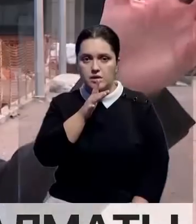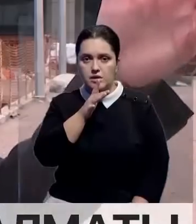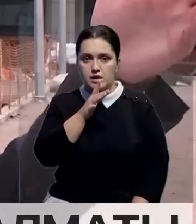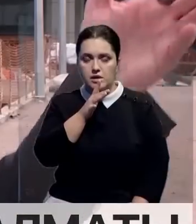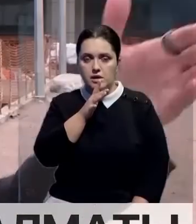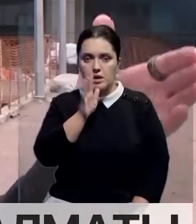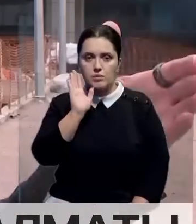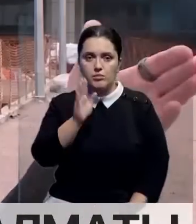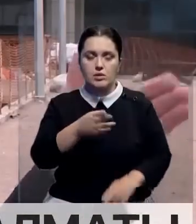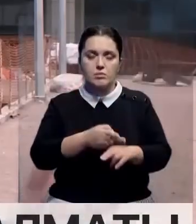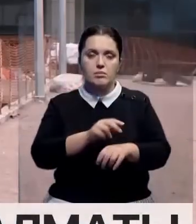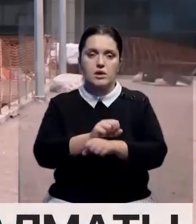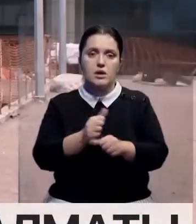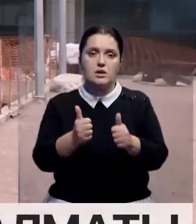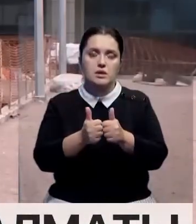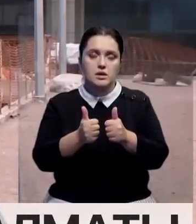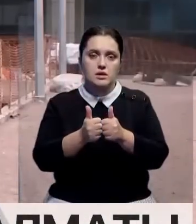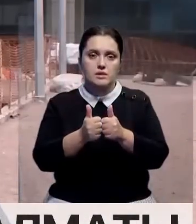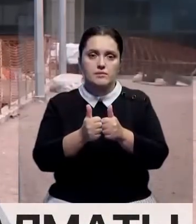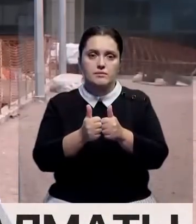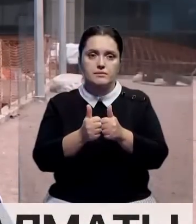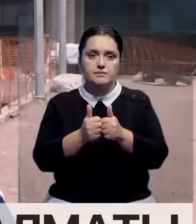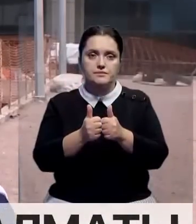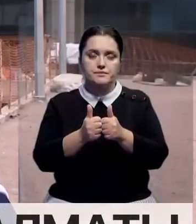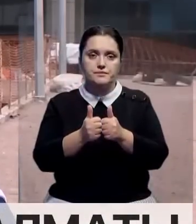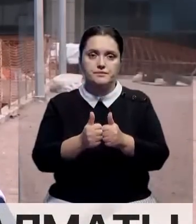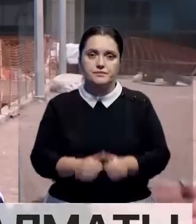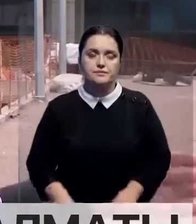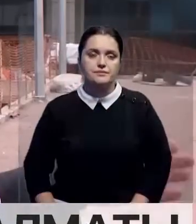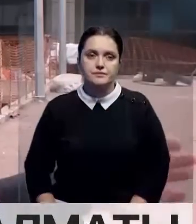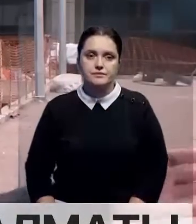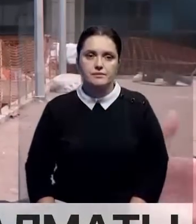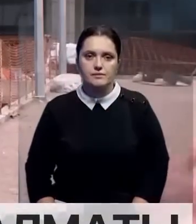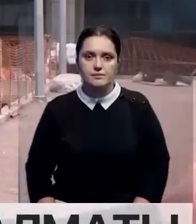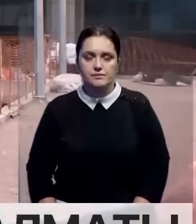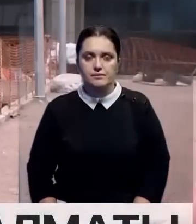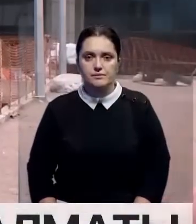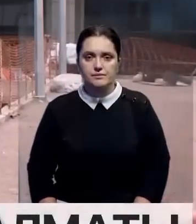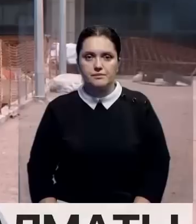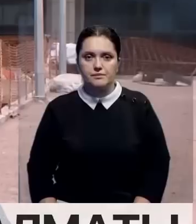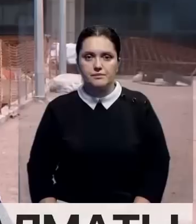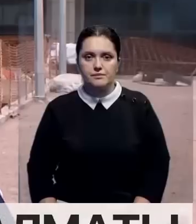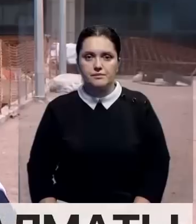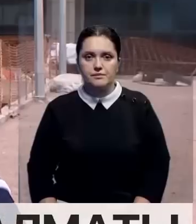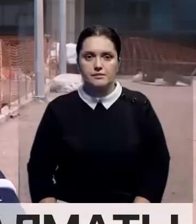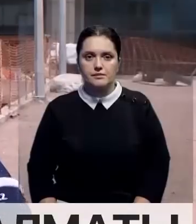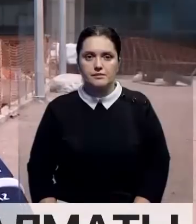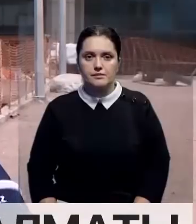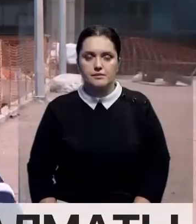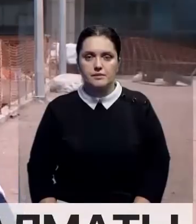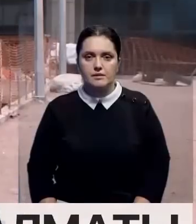введена парковка, которая рядом с аэропортом после окончания строительства. Вот. И как мы уже здесь видим, что здесь запущен пандус,